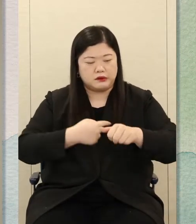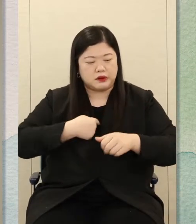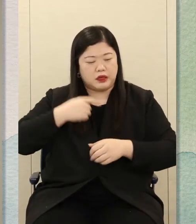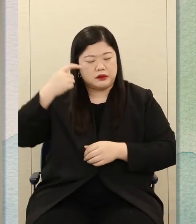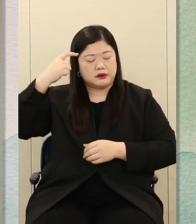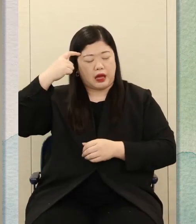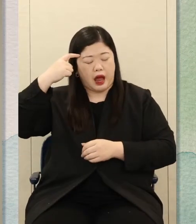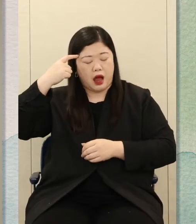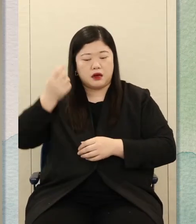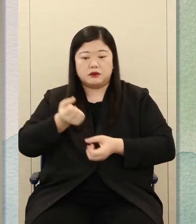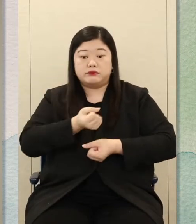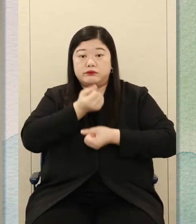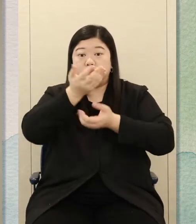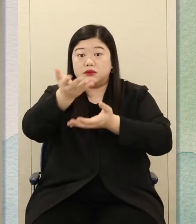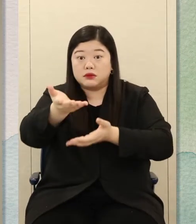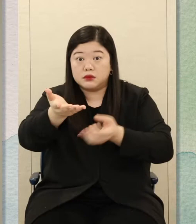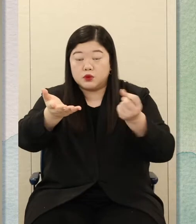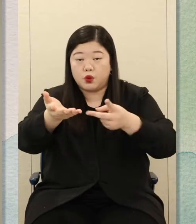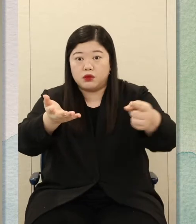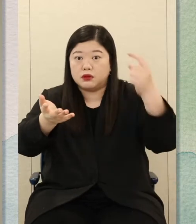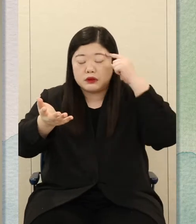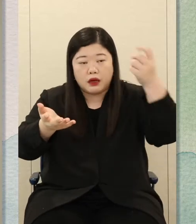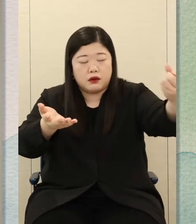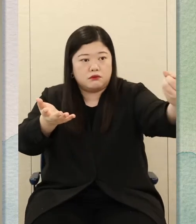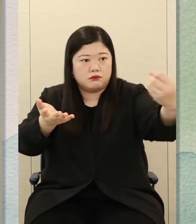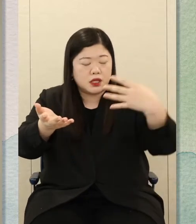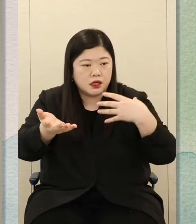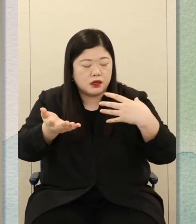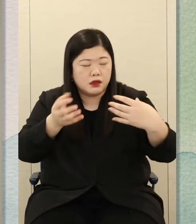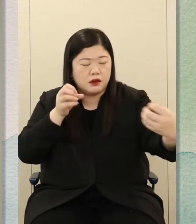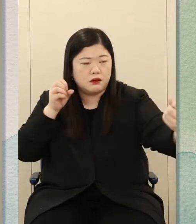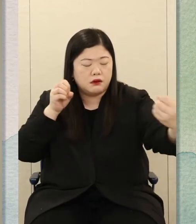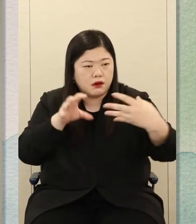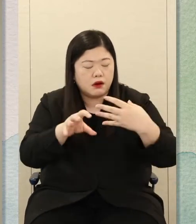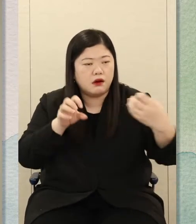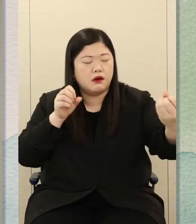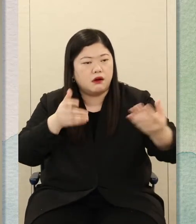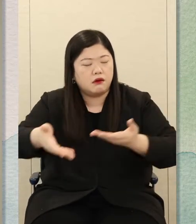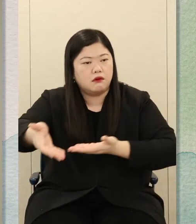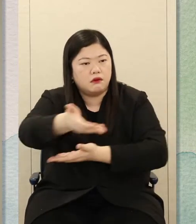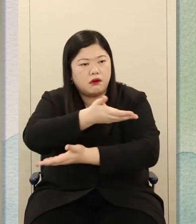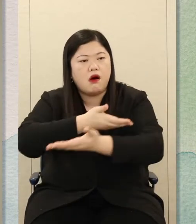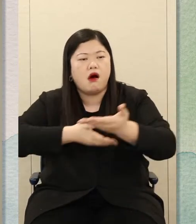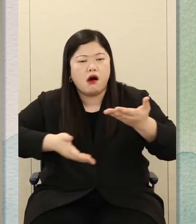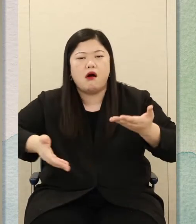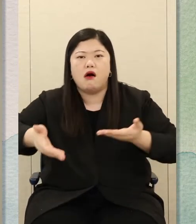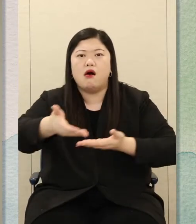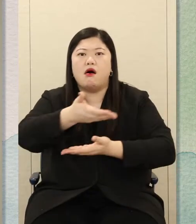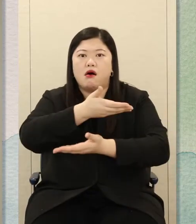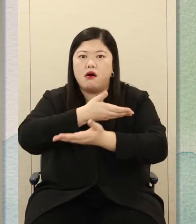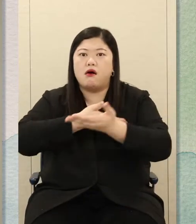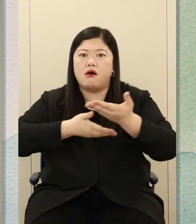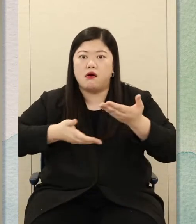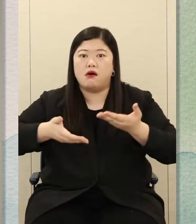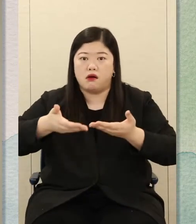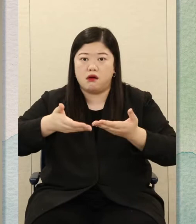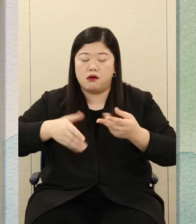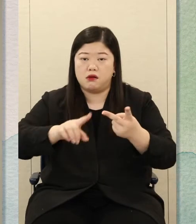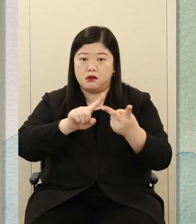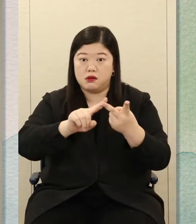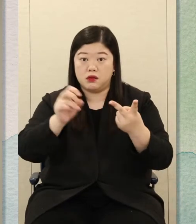굉장히 사람이 관용적이 돼간다는 거예요. 남의 얘기를 들을 줄 아는 사람. 그리고 자기의 가치를 좀